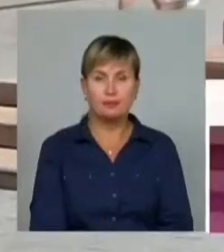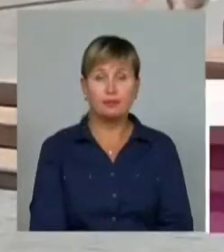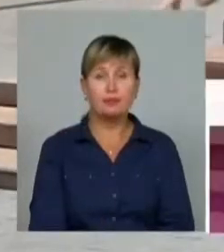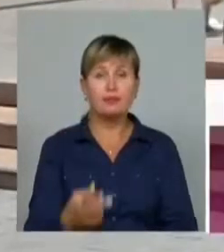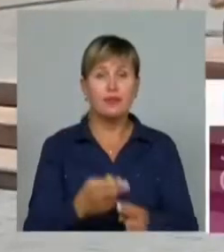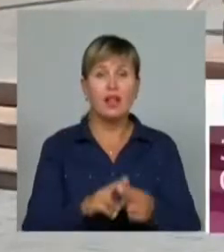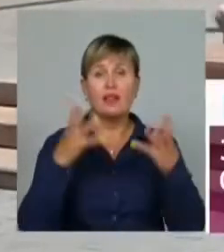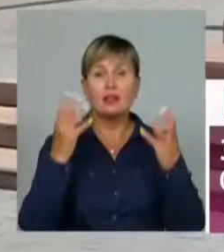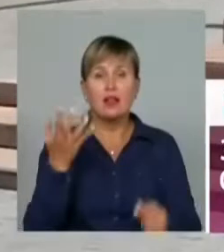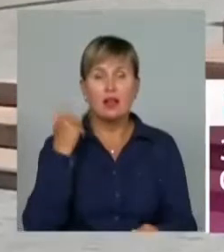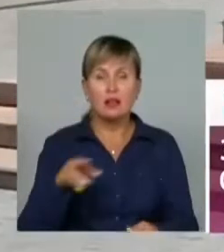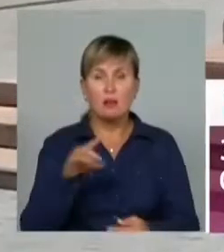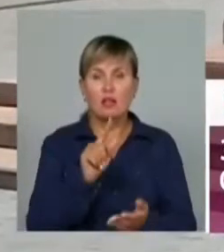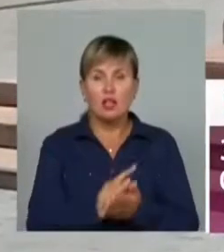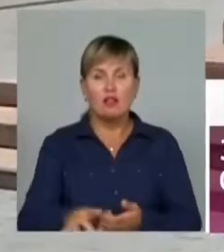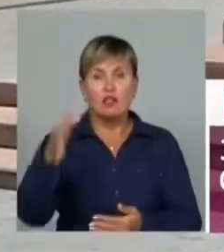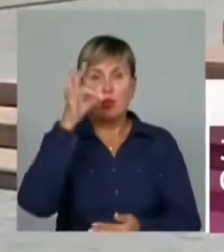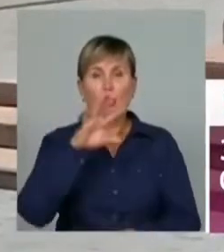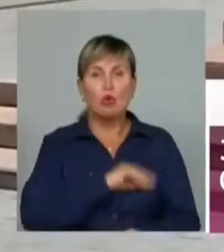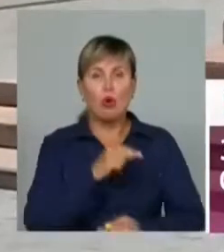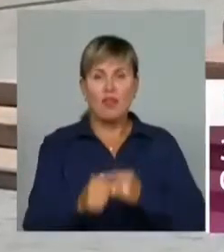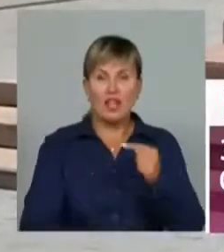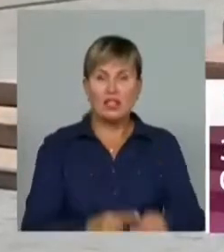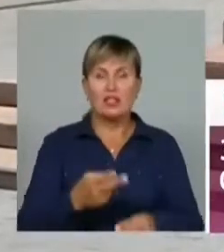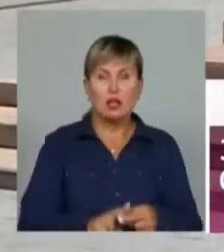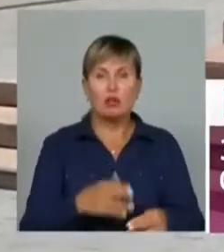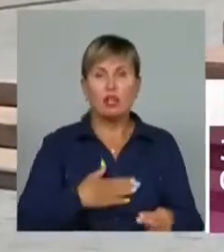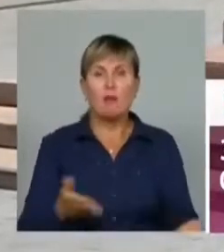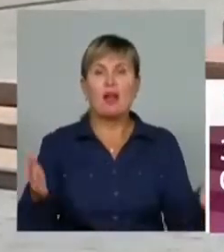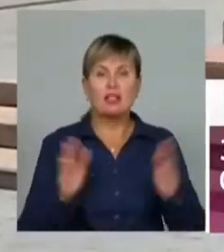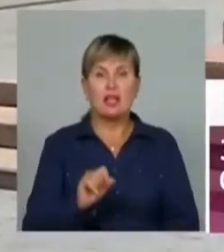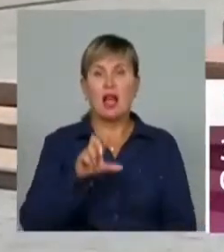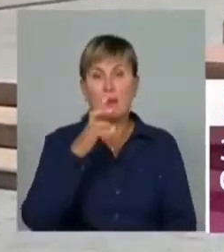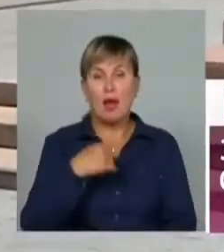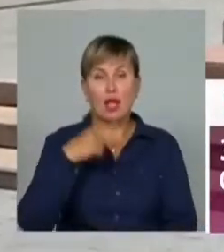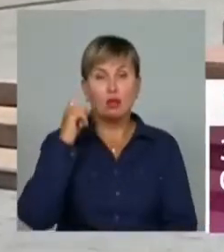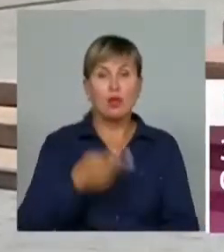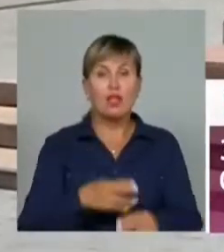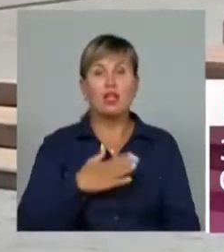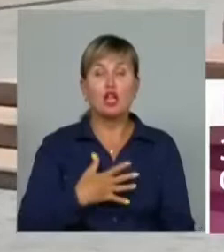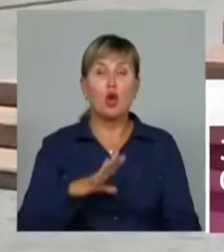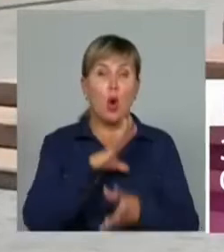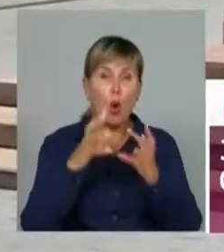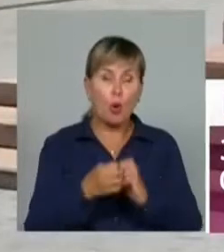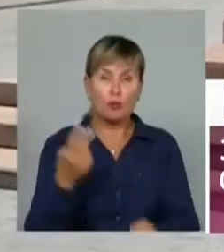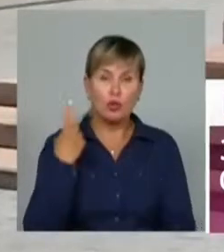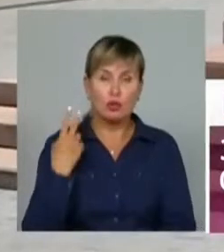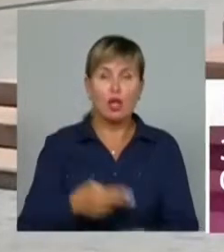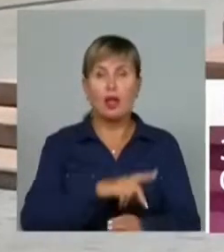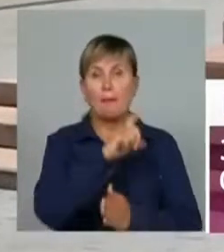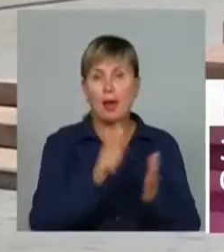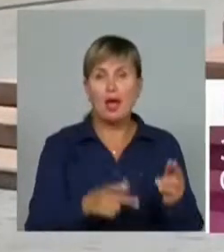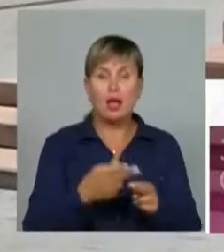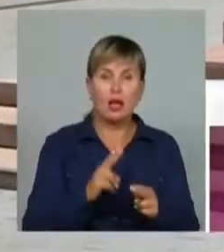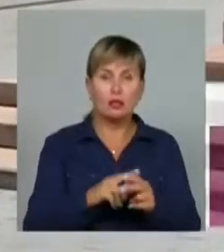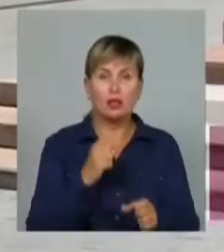Это день, когда мы должны вспомнить о духовном наследии, которое нам оставил Абай. Я считаю это нашим общим долгом. Это поэт, который